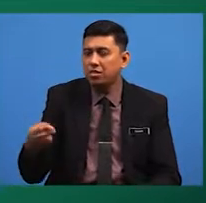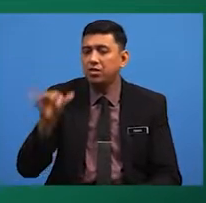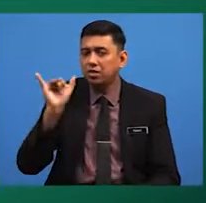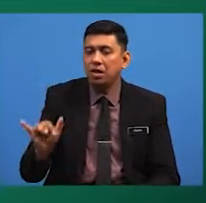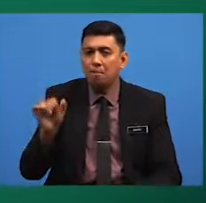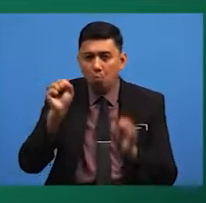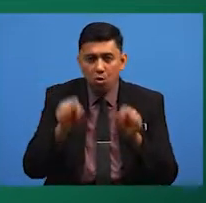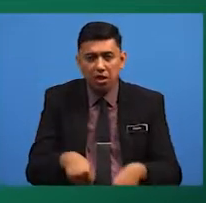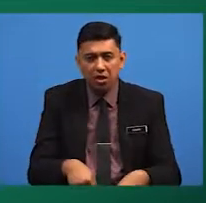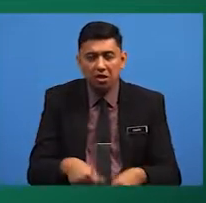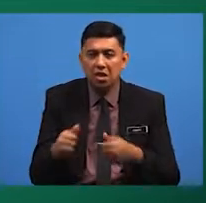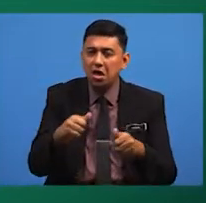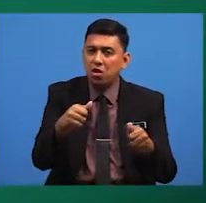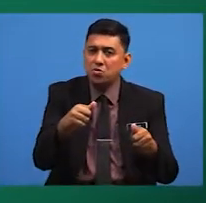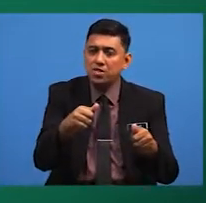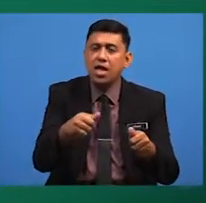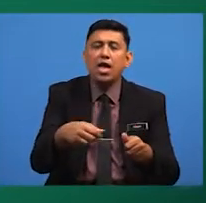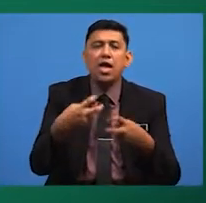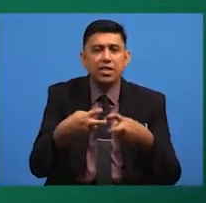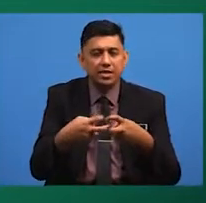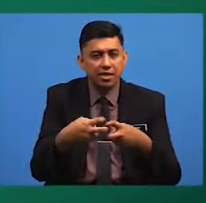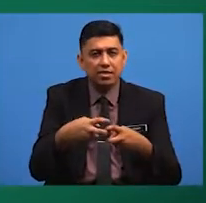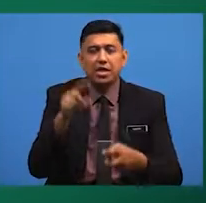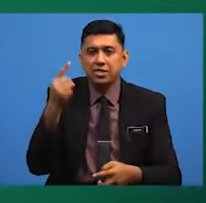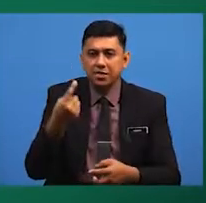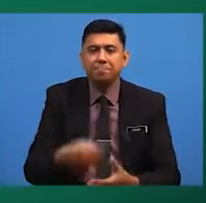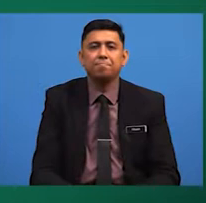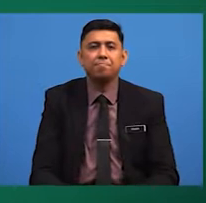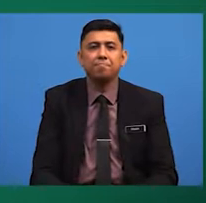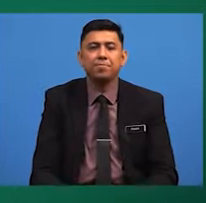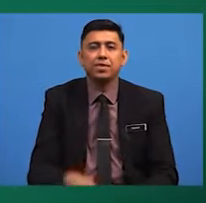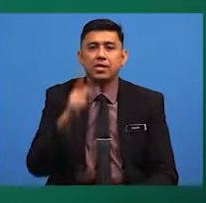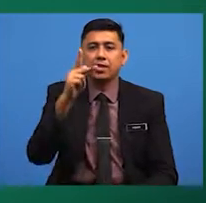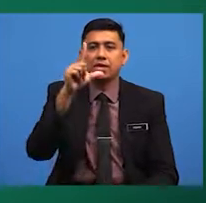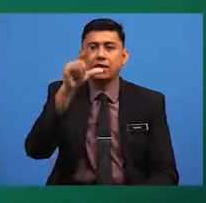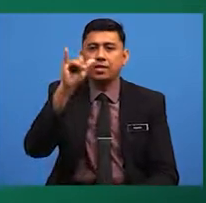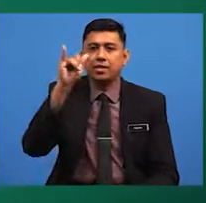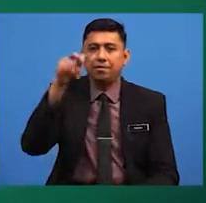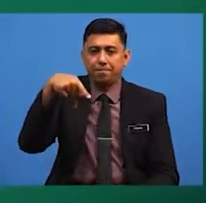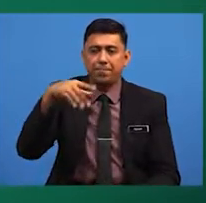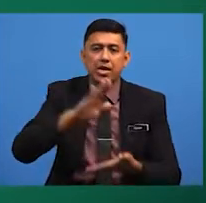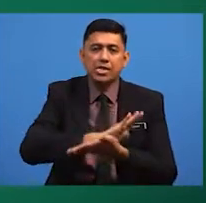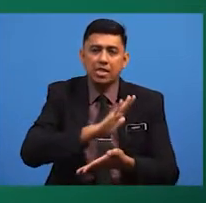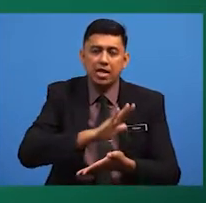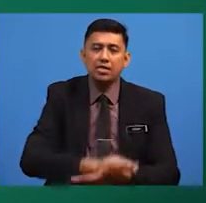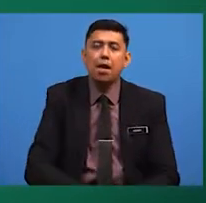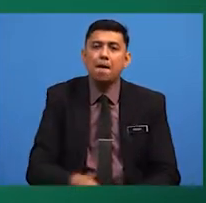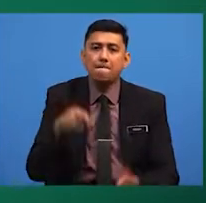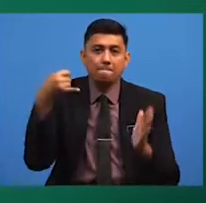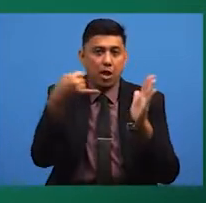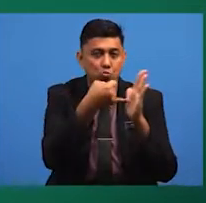boleh mengalirkan arus listrik sebagai contoh klip kertas baku